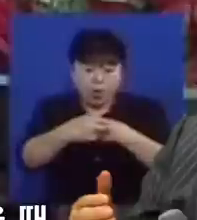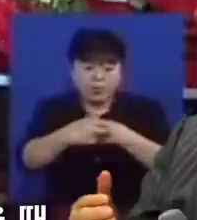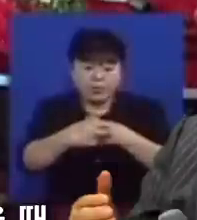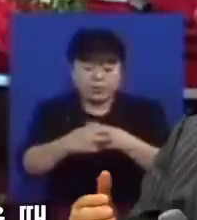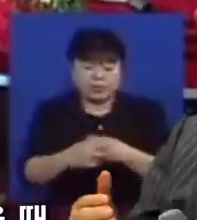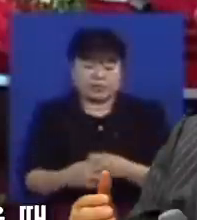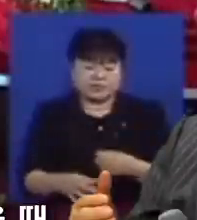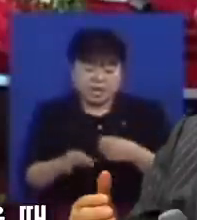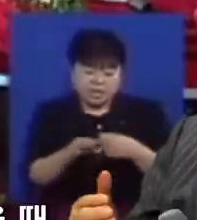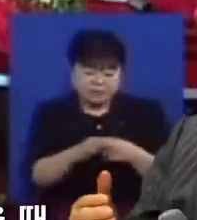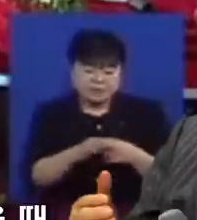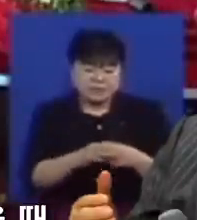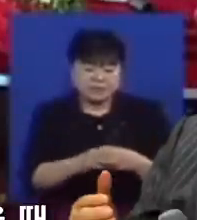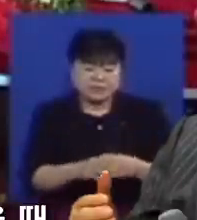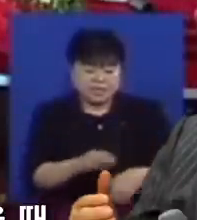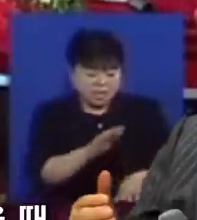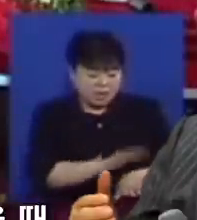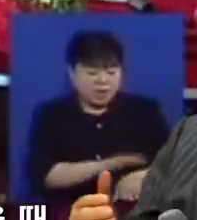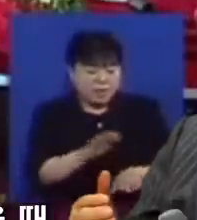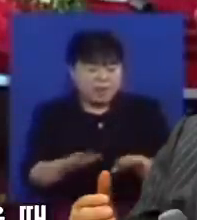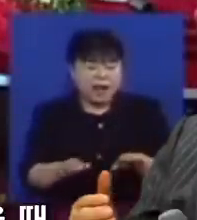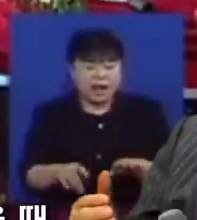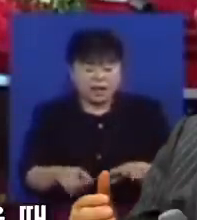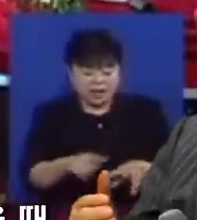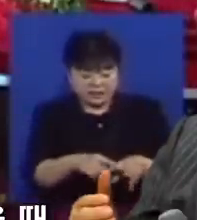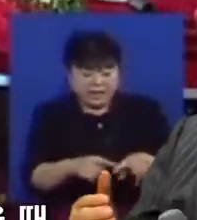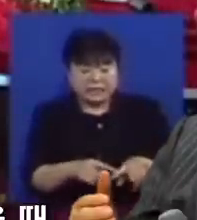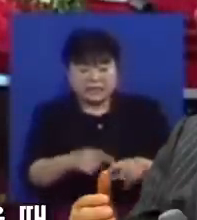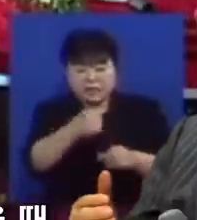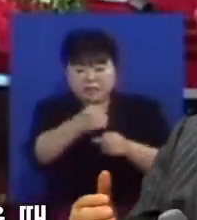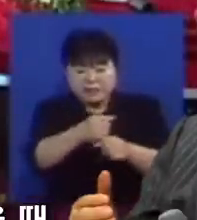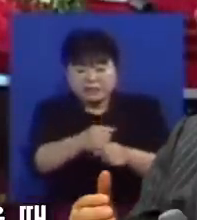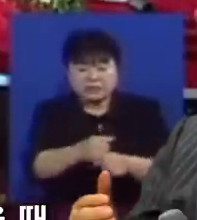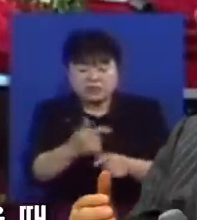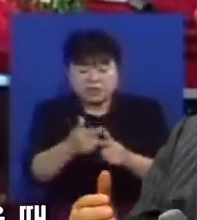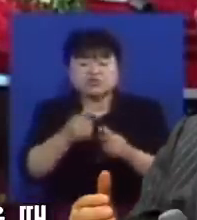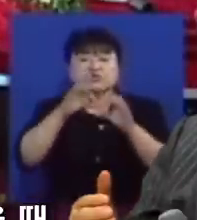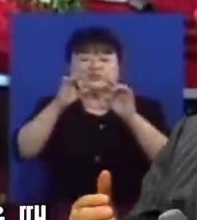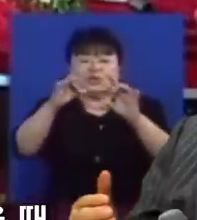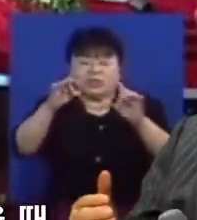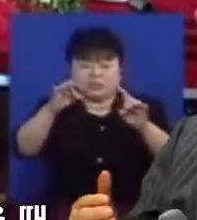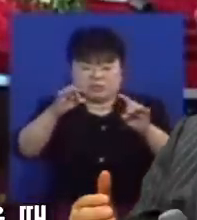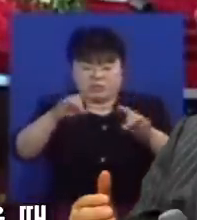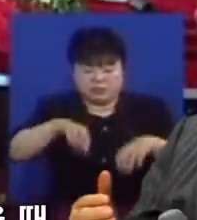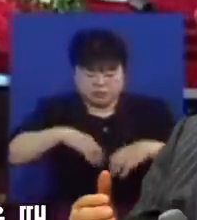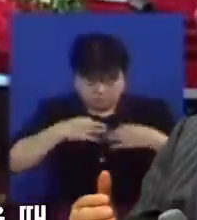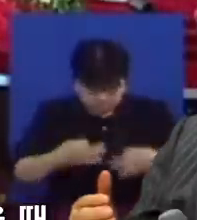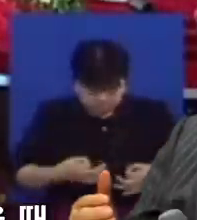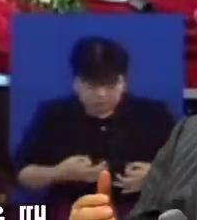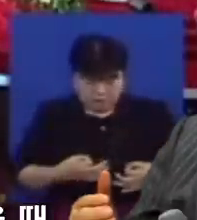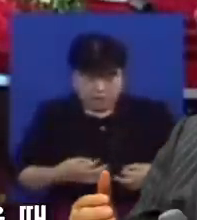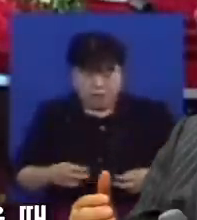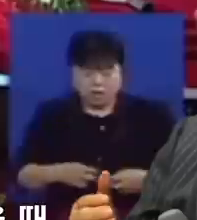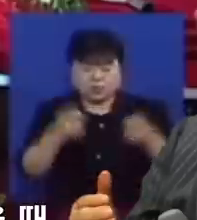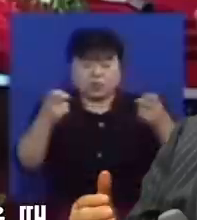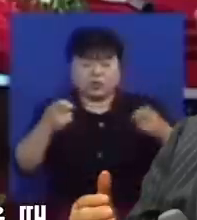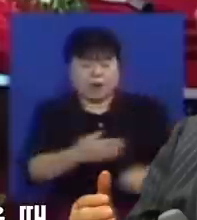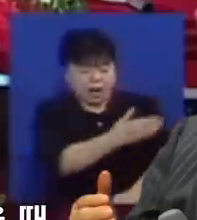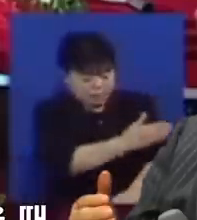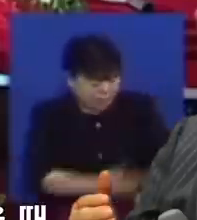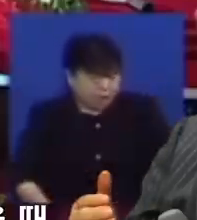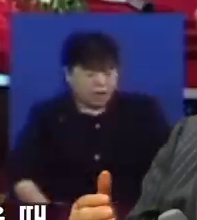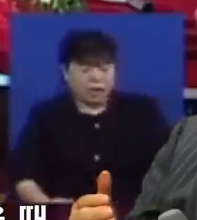만들어 보급하며 예수님을 전달했습니다. 이런 일을 하면서 그는 자신이 왜 교통사고로 한쪽 팔을 잃게